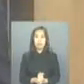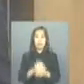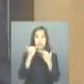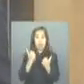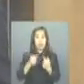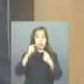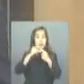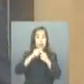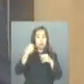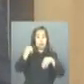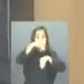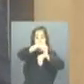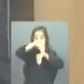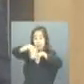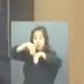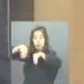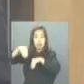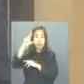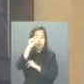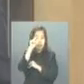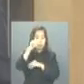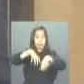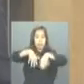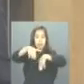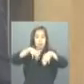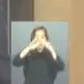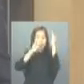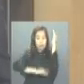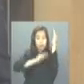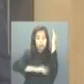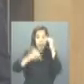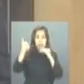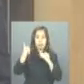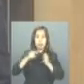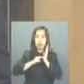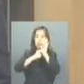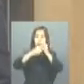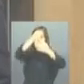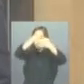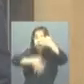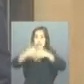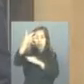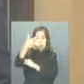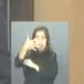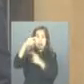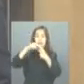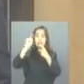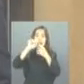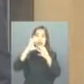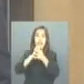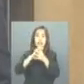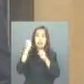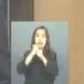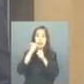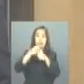ว่า30เครือข่ายภาคประชาชนในพื้นที่ภาคใต้เตรียมเสนอ5ประเด็นปัญหาต่อพรรคการเมืองในเวทีสัญจรเสียงประชาชนเปลี่ยนประเ